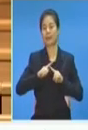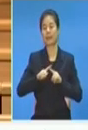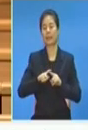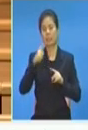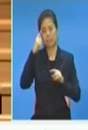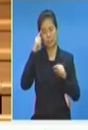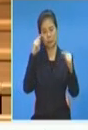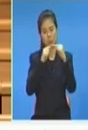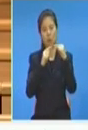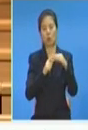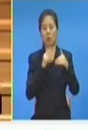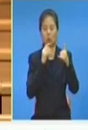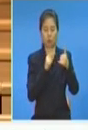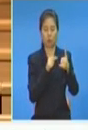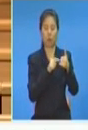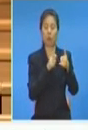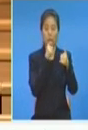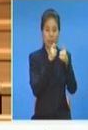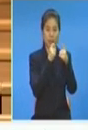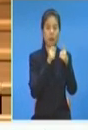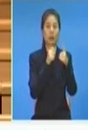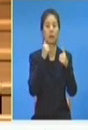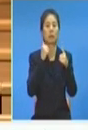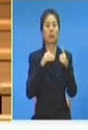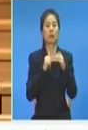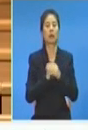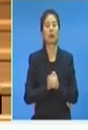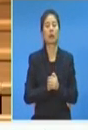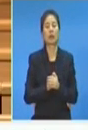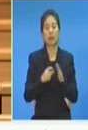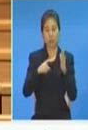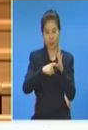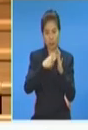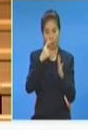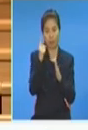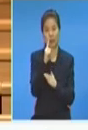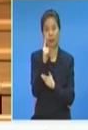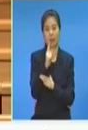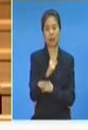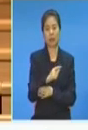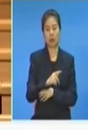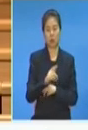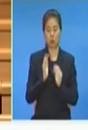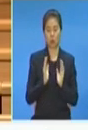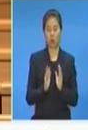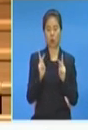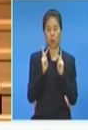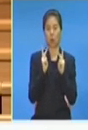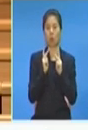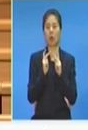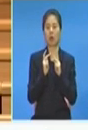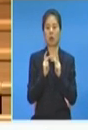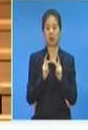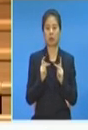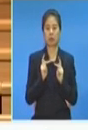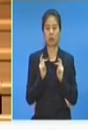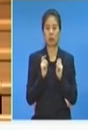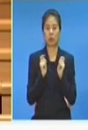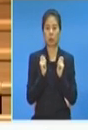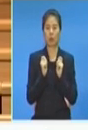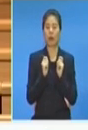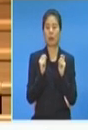แล้วครับผมให้เหตุผลแล้วครับว่าคงไม่มีใครกล้าที่จะมา